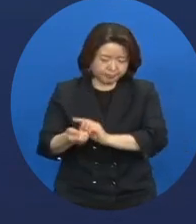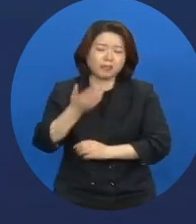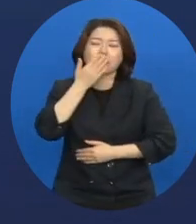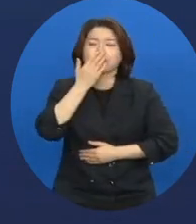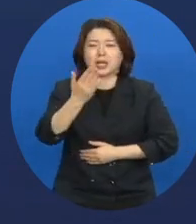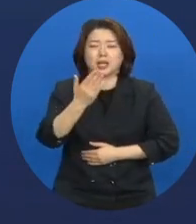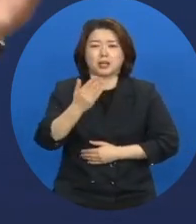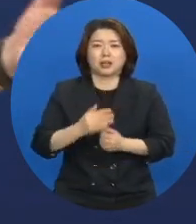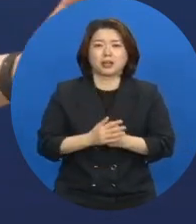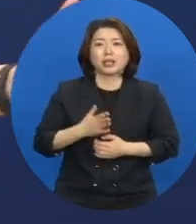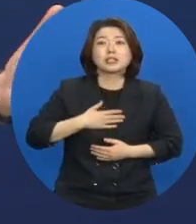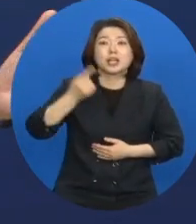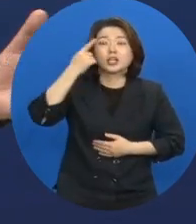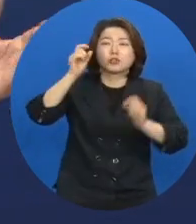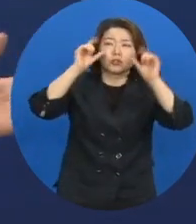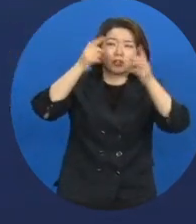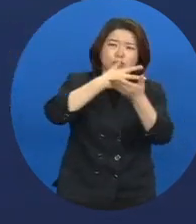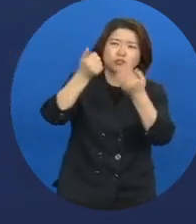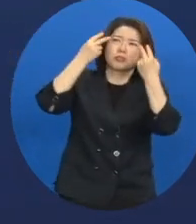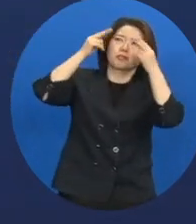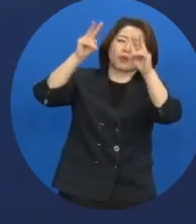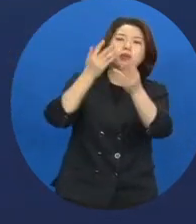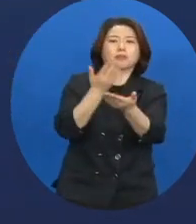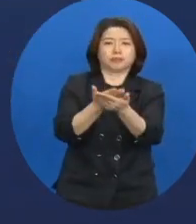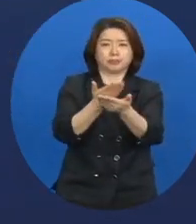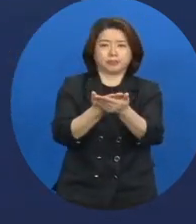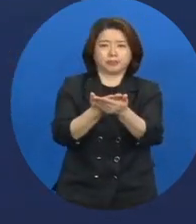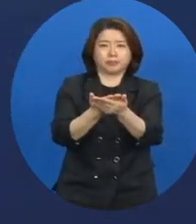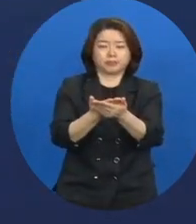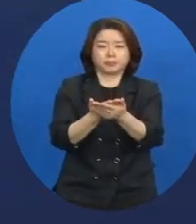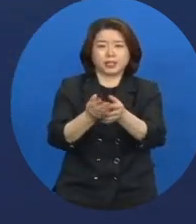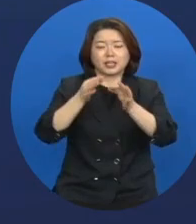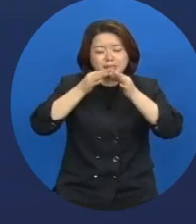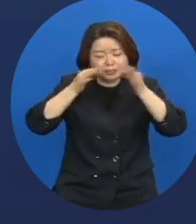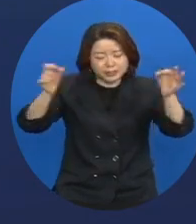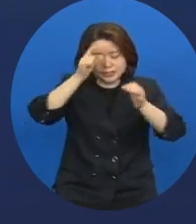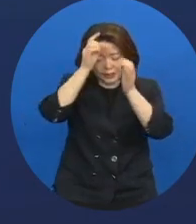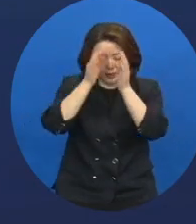제 눈을 열어 주를 보게 주옵소서. 통성으로 기도하겠습니다.